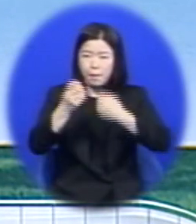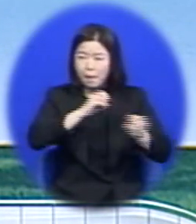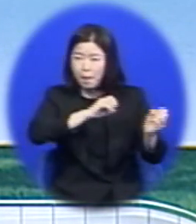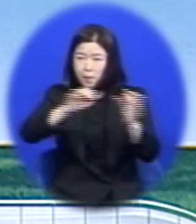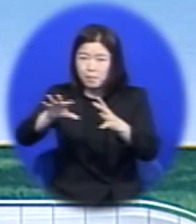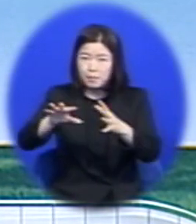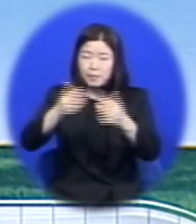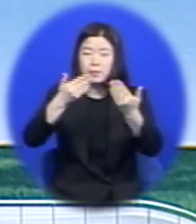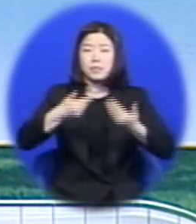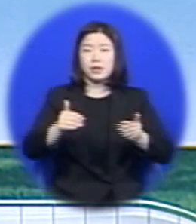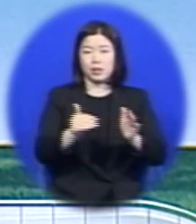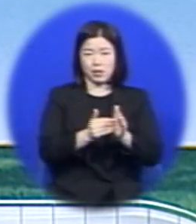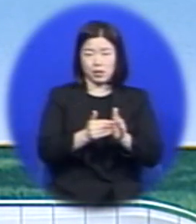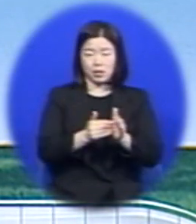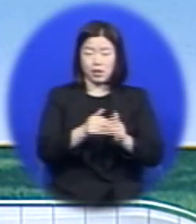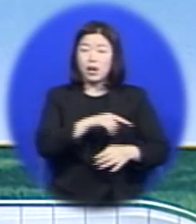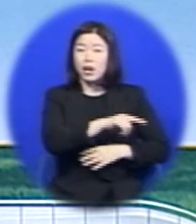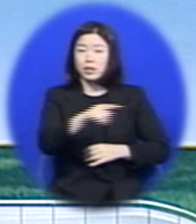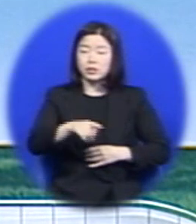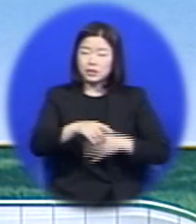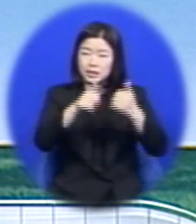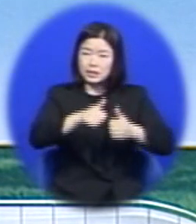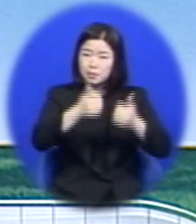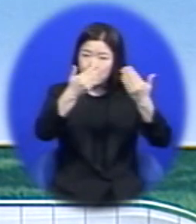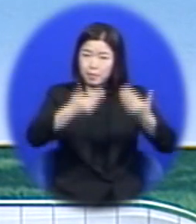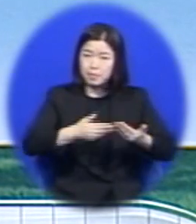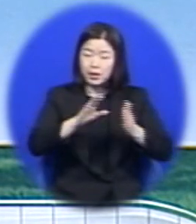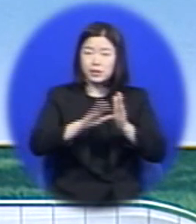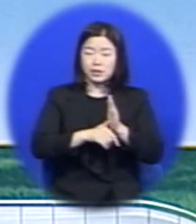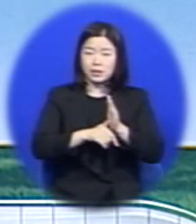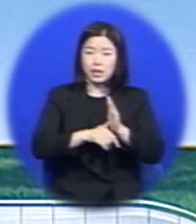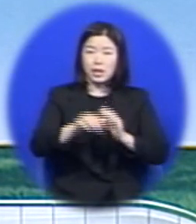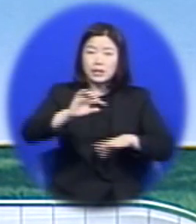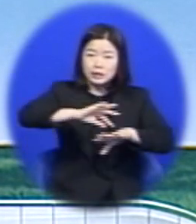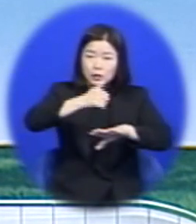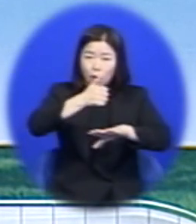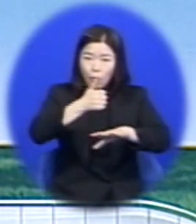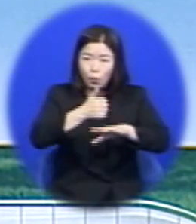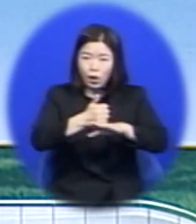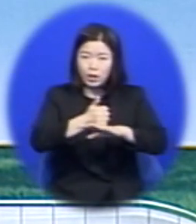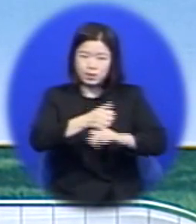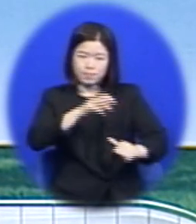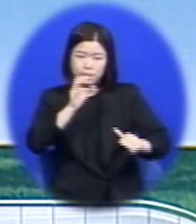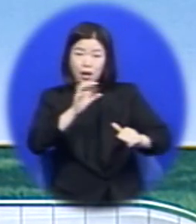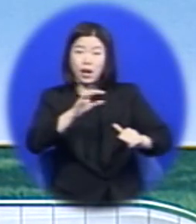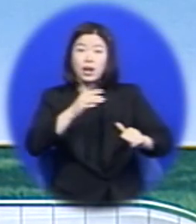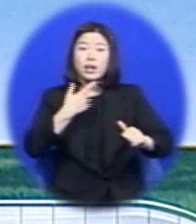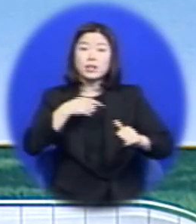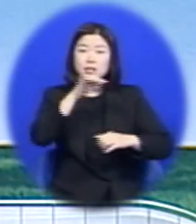받았습니다. 그들이 재판을 받을 때 느부갓네살 왕이 호통을 쳤습니다.